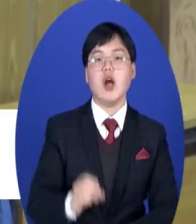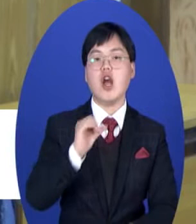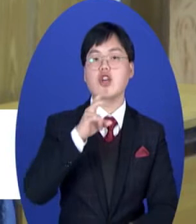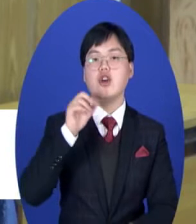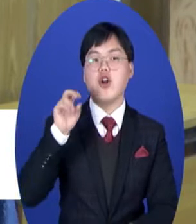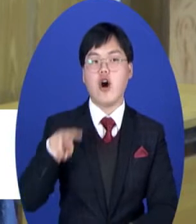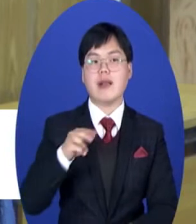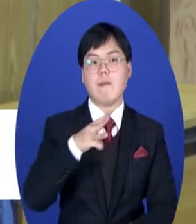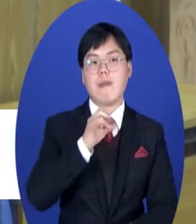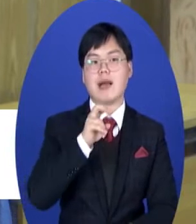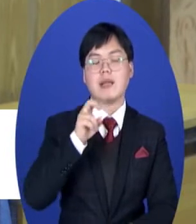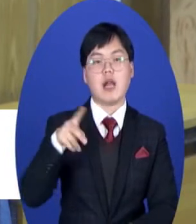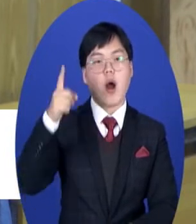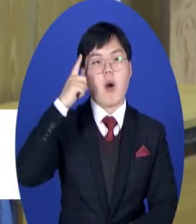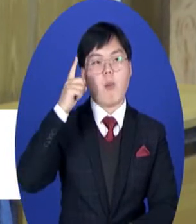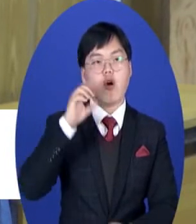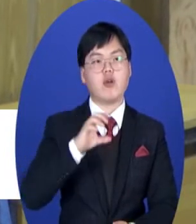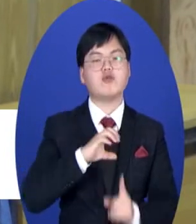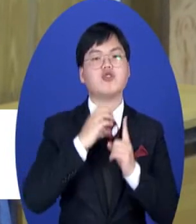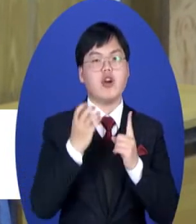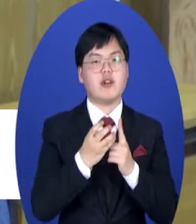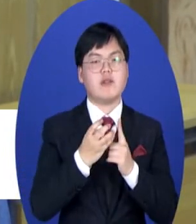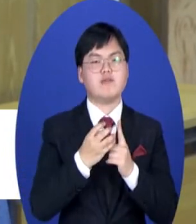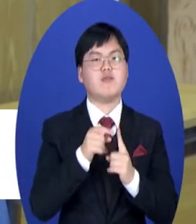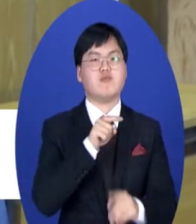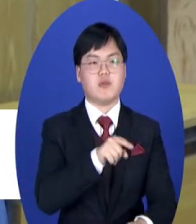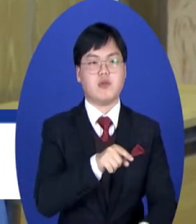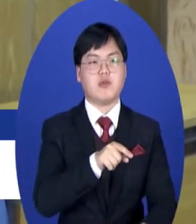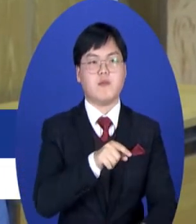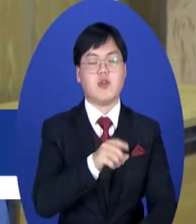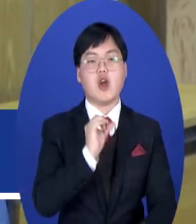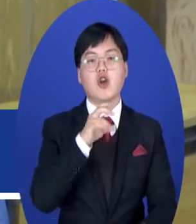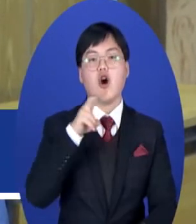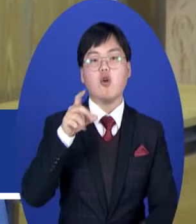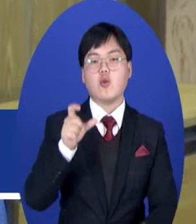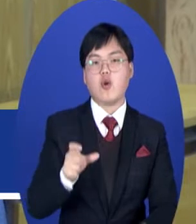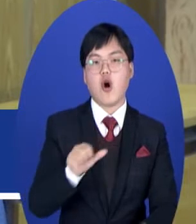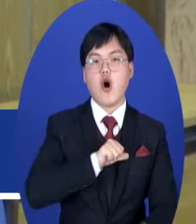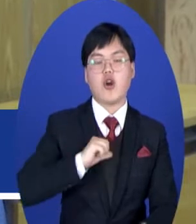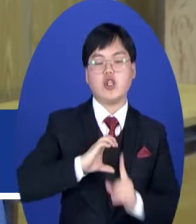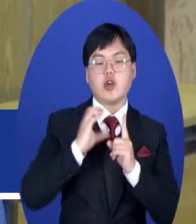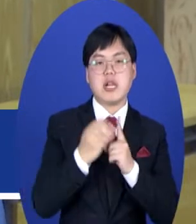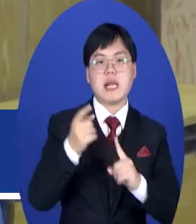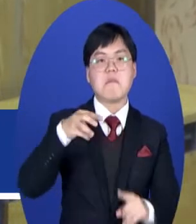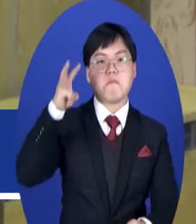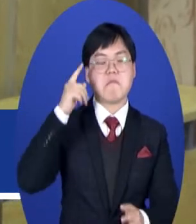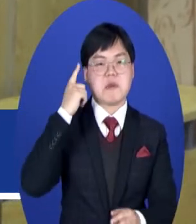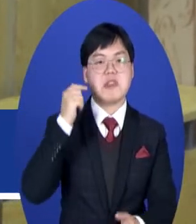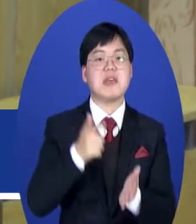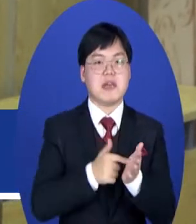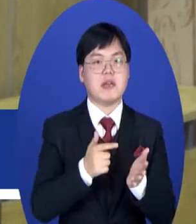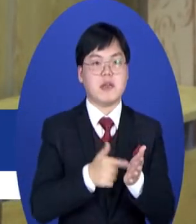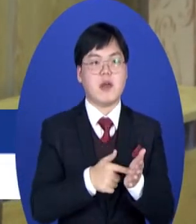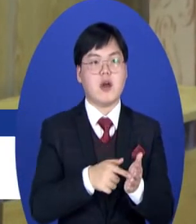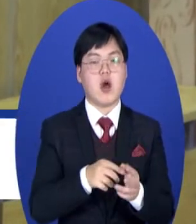ер нь Монголын өв соёлыг бүрэн хингээсэд байгаа мэл та. Ерөөлчин өөрөө өв соёлоо мэддэг байх шаардлагатай. Юм ан нүрийн